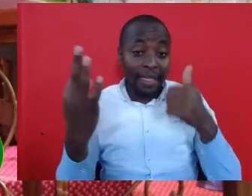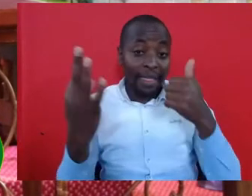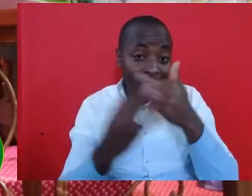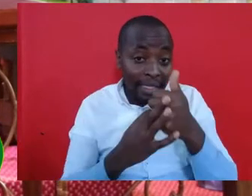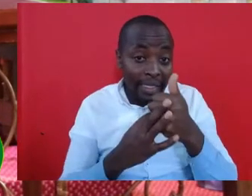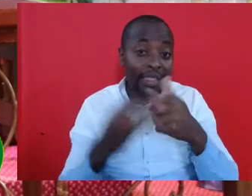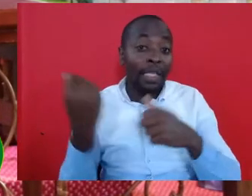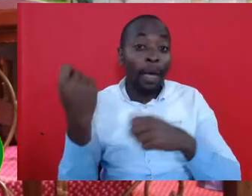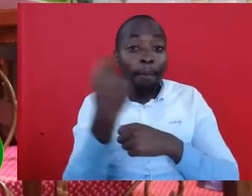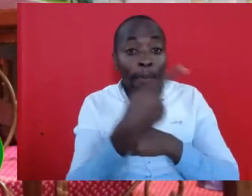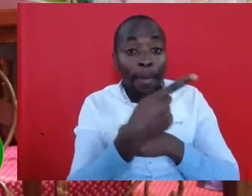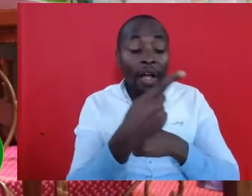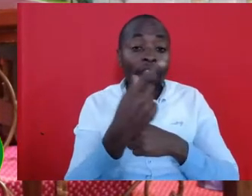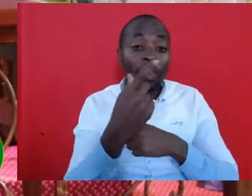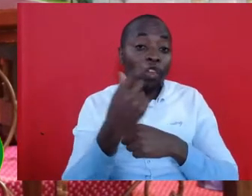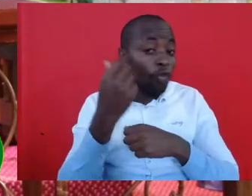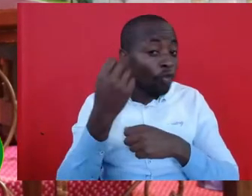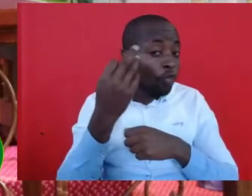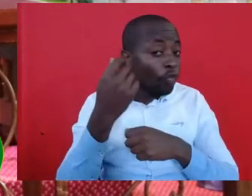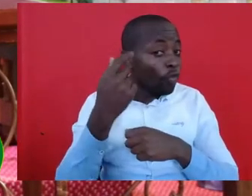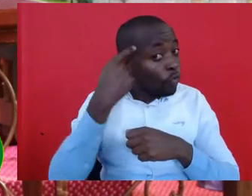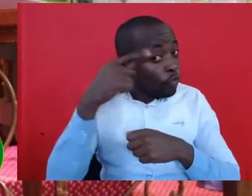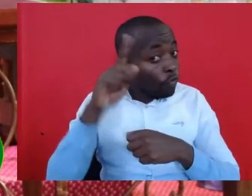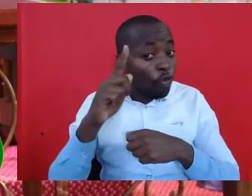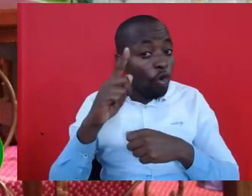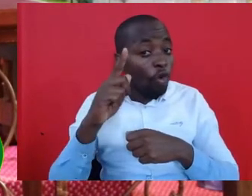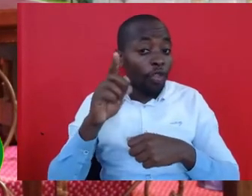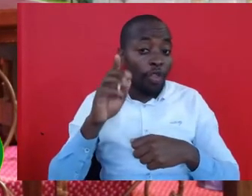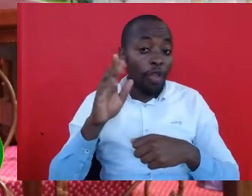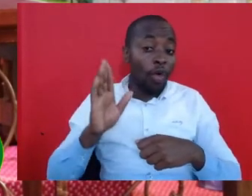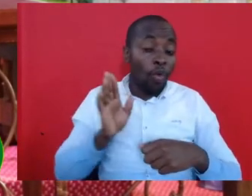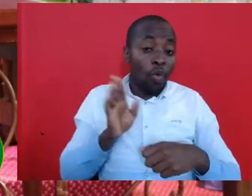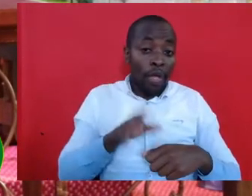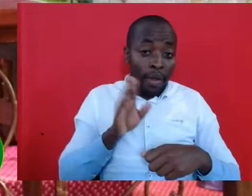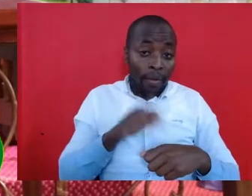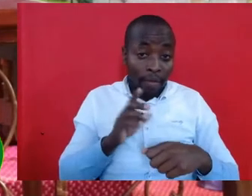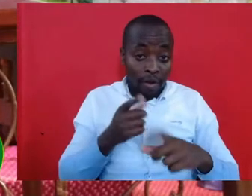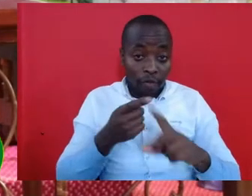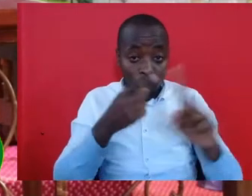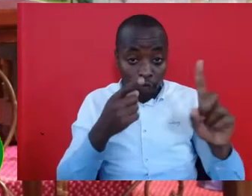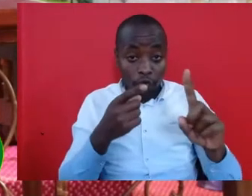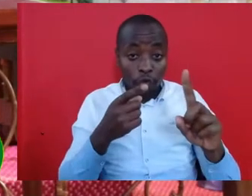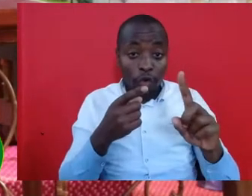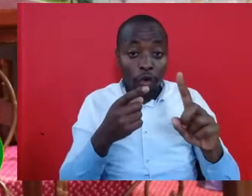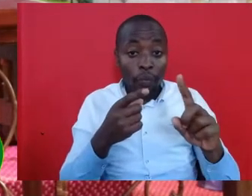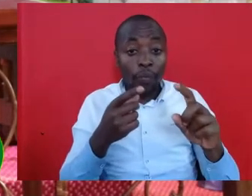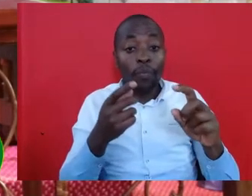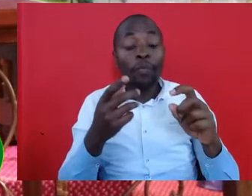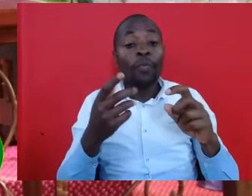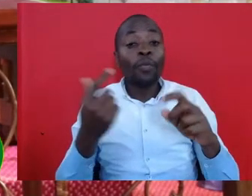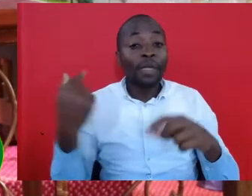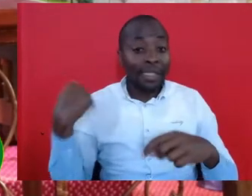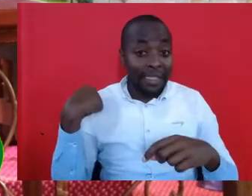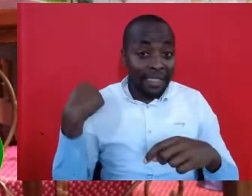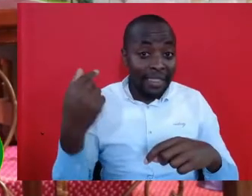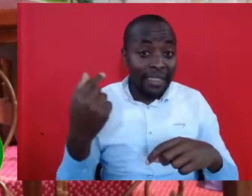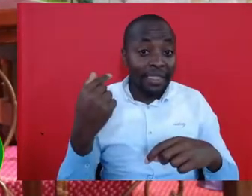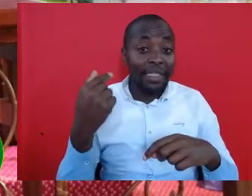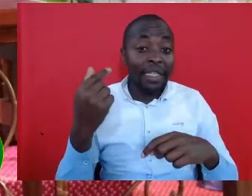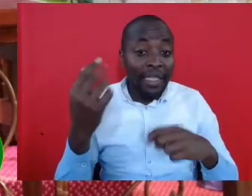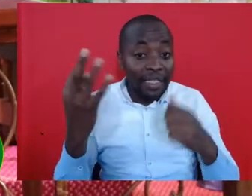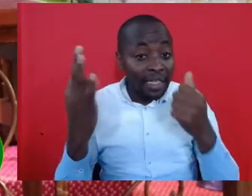kutoka tarehe 8 ndio tutaanza wiki ya talent. Na kwa hivyo maulizo muweze kujiandaa, kwa sababu